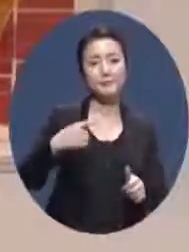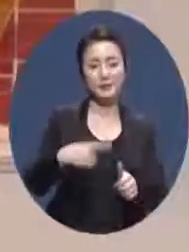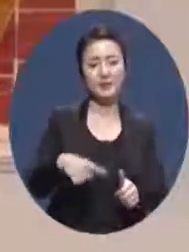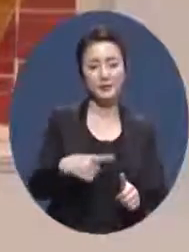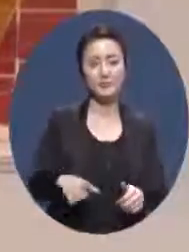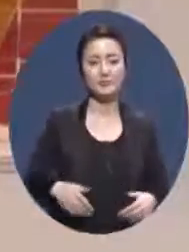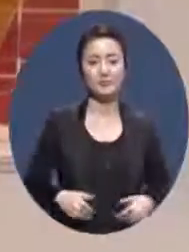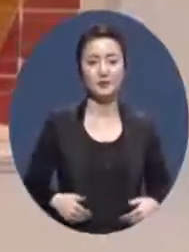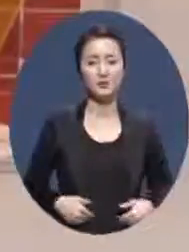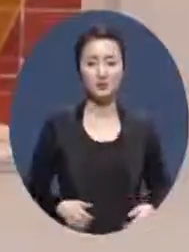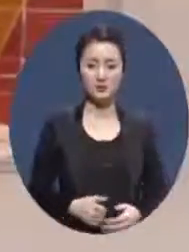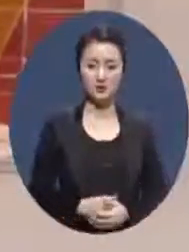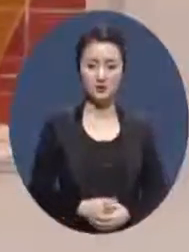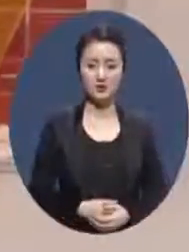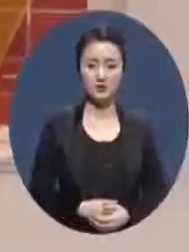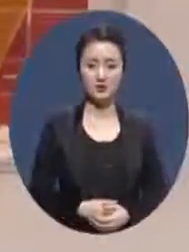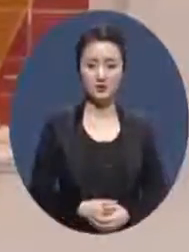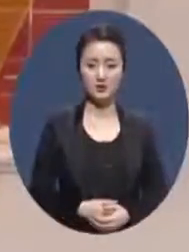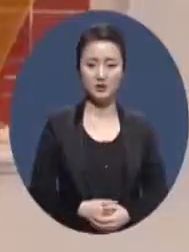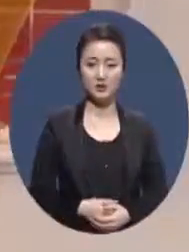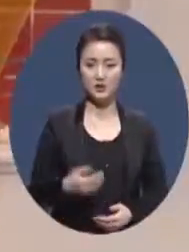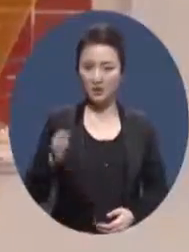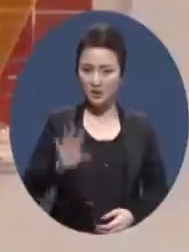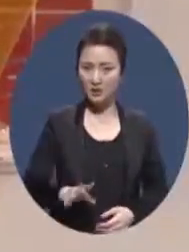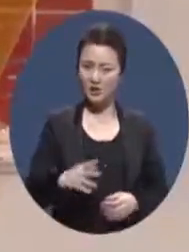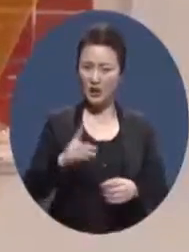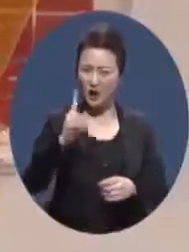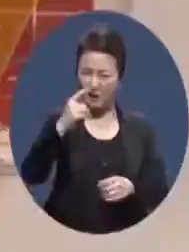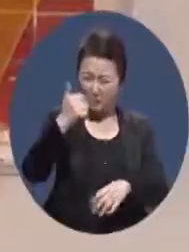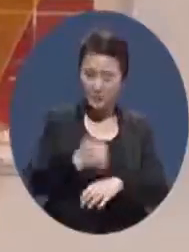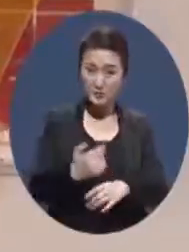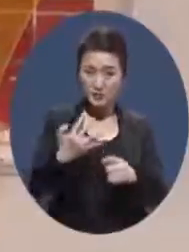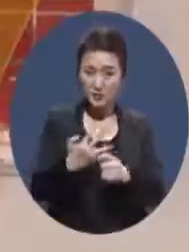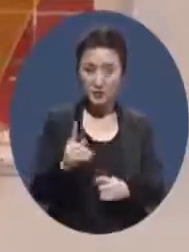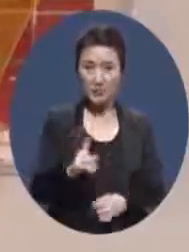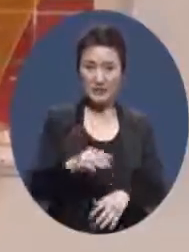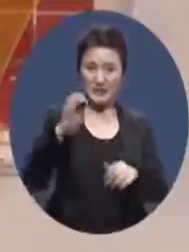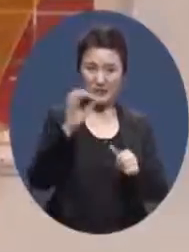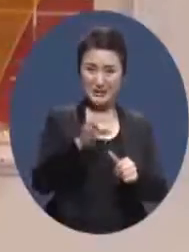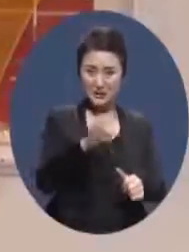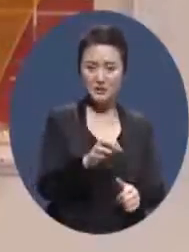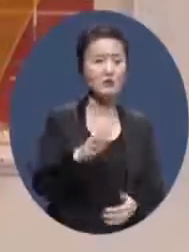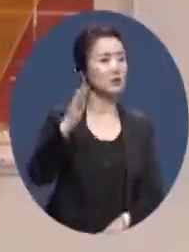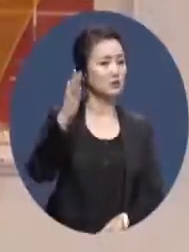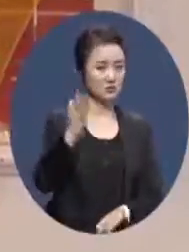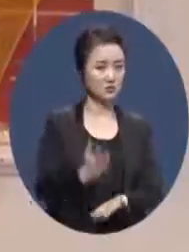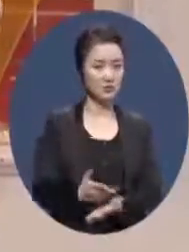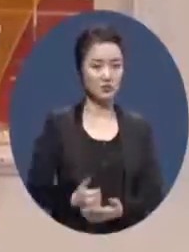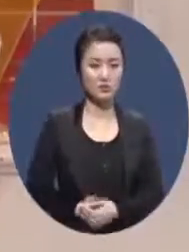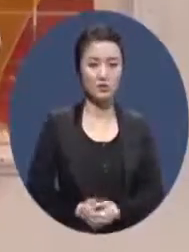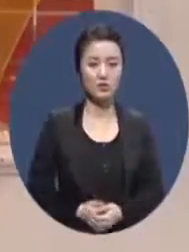못났다. 이 신체의 가장 기본적인 것도 내 마음대로 조절을 못하다니 나는 형편없구나.